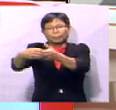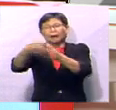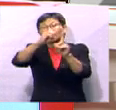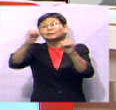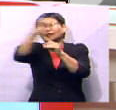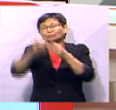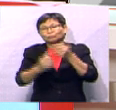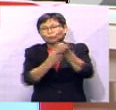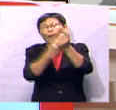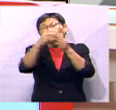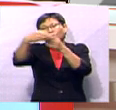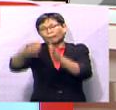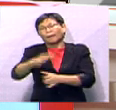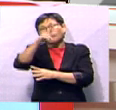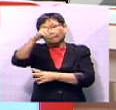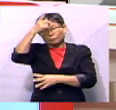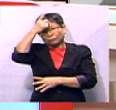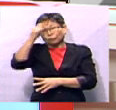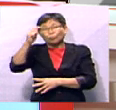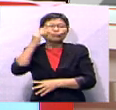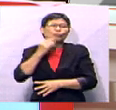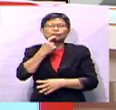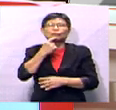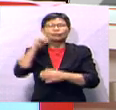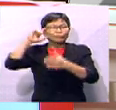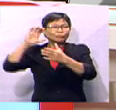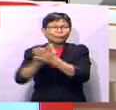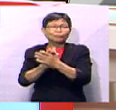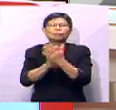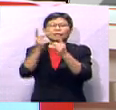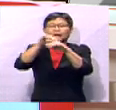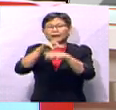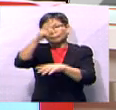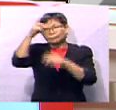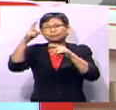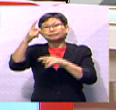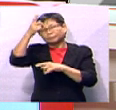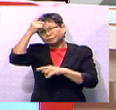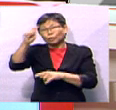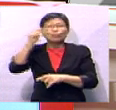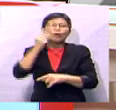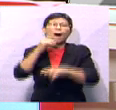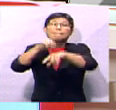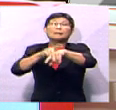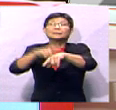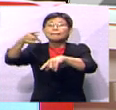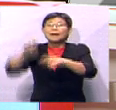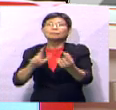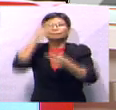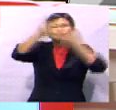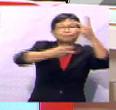Mohamad. Beliau menyuarakan keyakinan itu kepada Tun Dr. Mahathir sendiri semasa Perdana Menteri melawat beliau di Wad